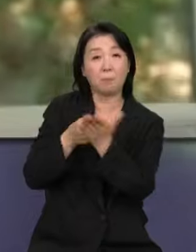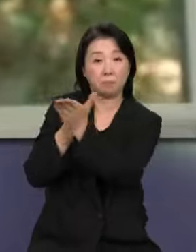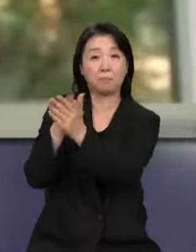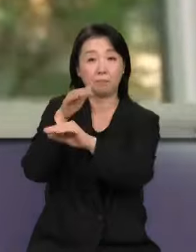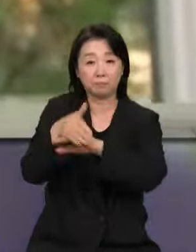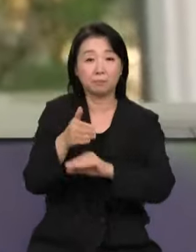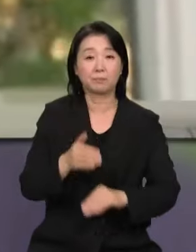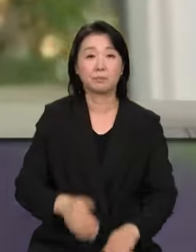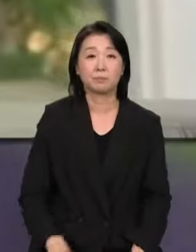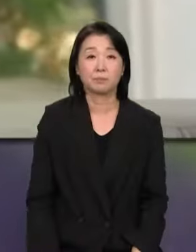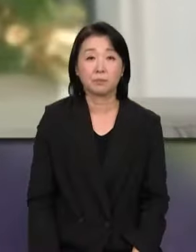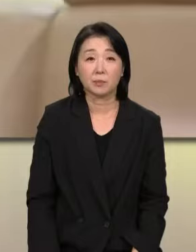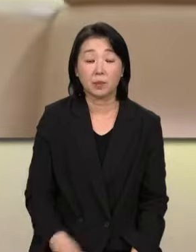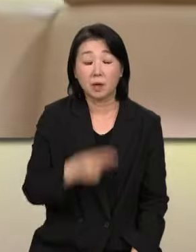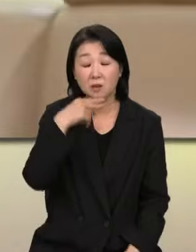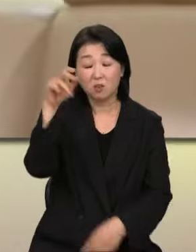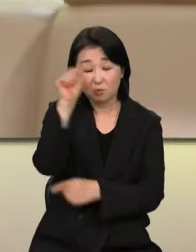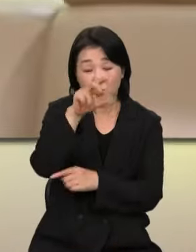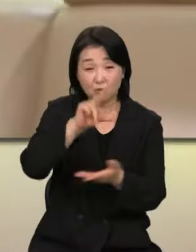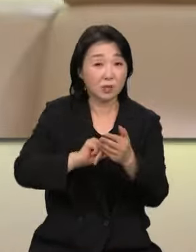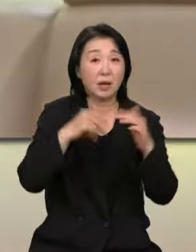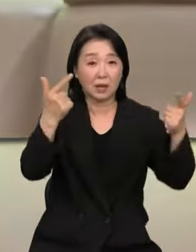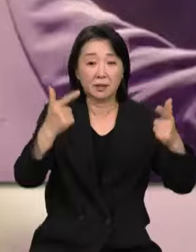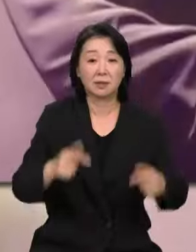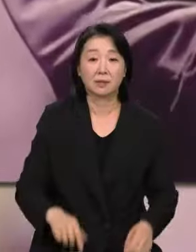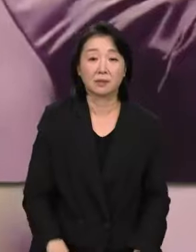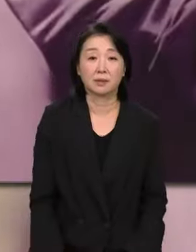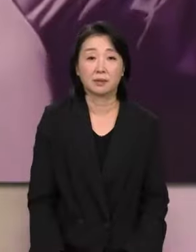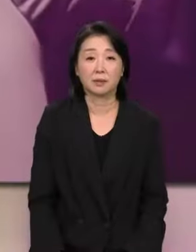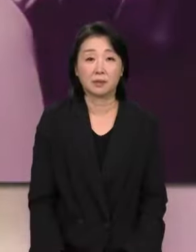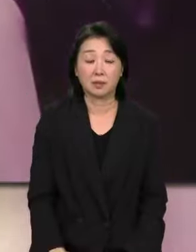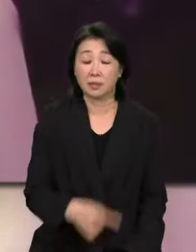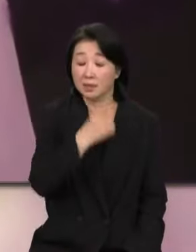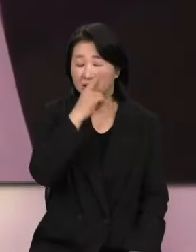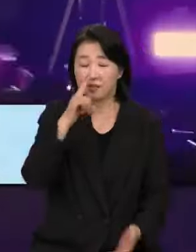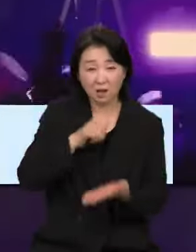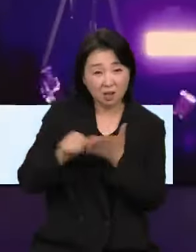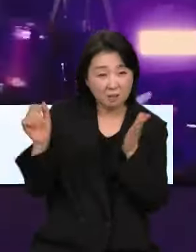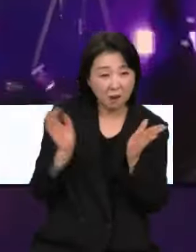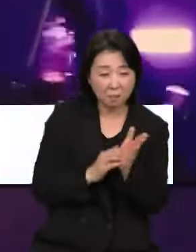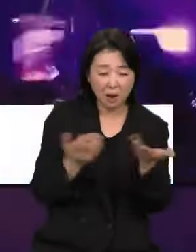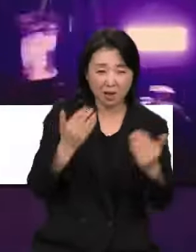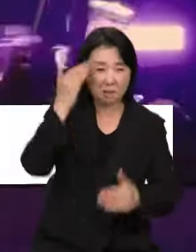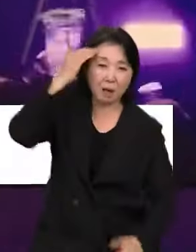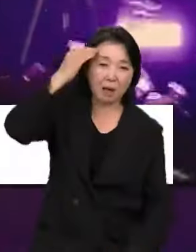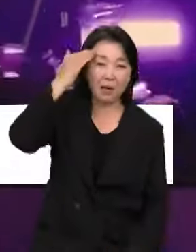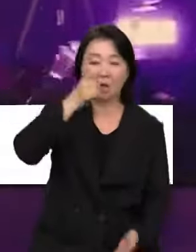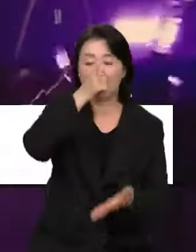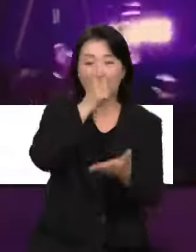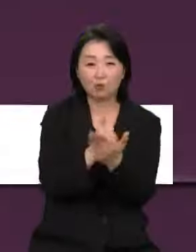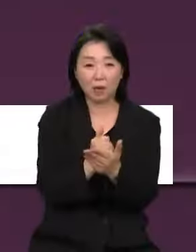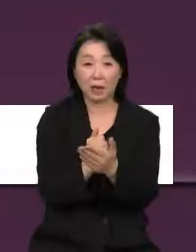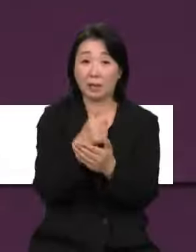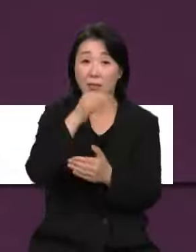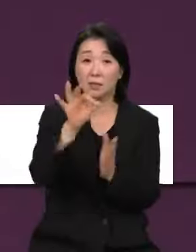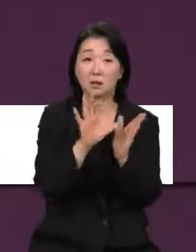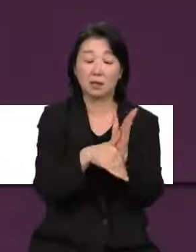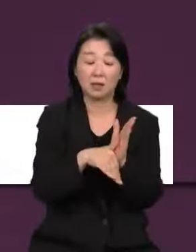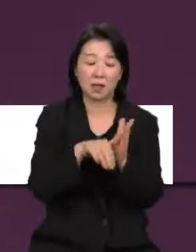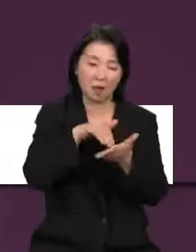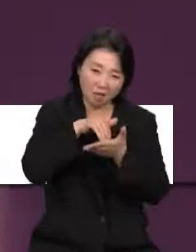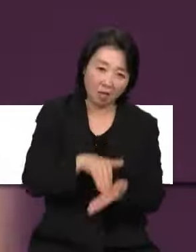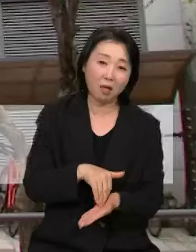권했습니다 이미 음주가 문제가 아닌 겁니다 증거 인멸과 공무집행 방해 등의 혐의가 인정되면 중형이